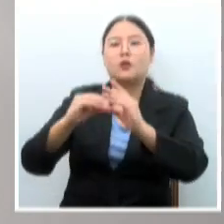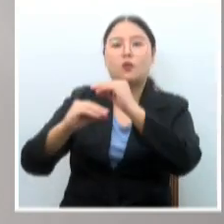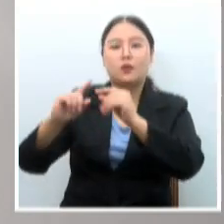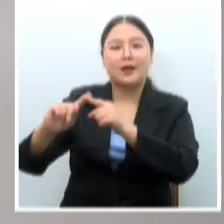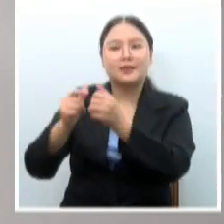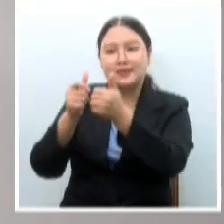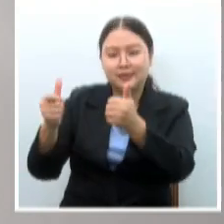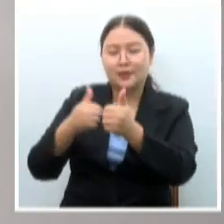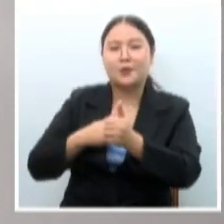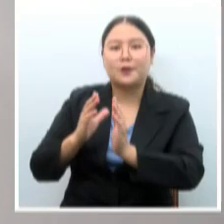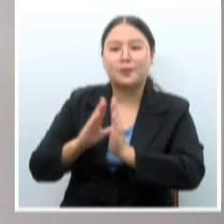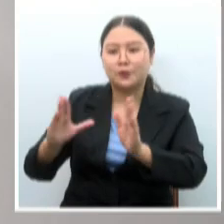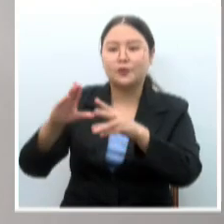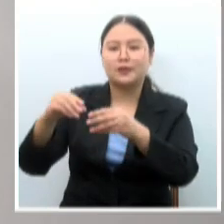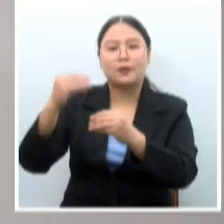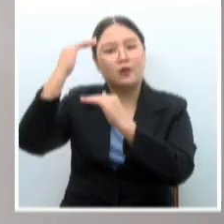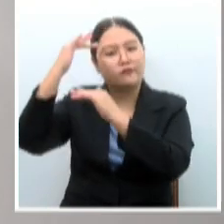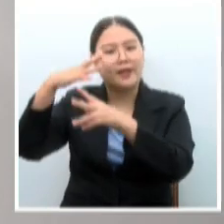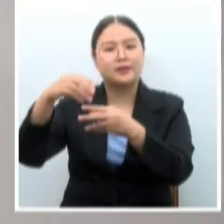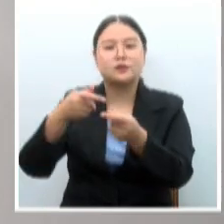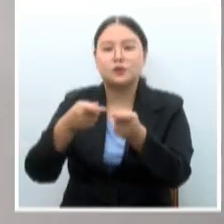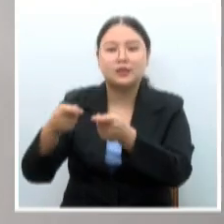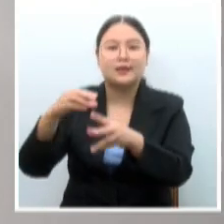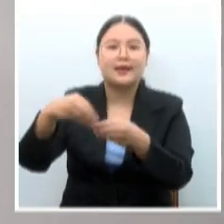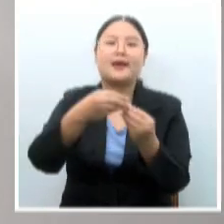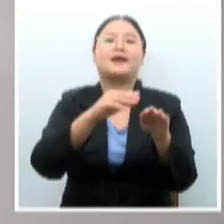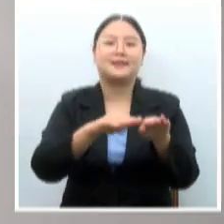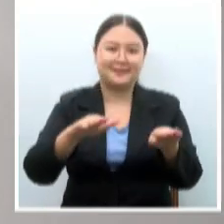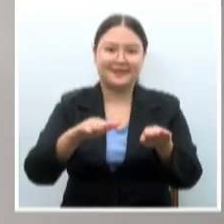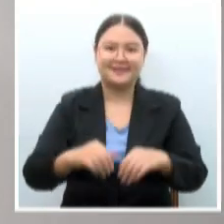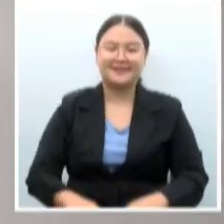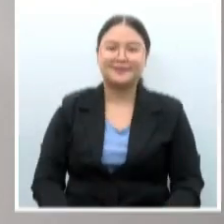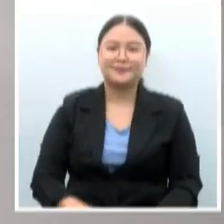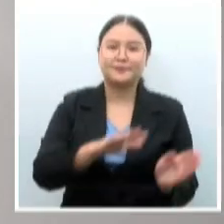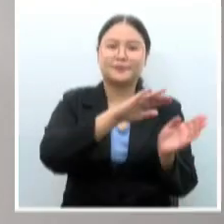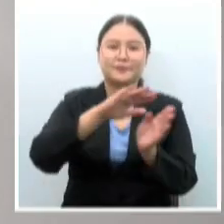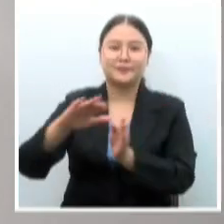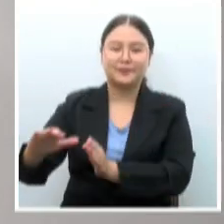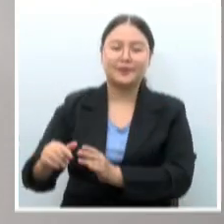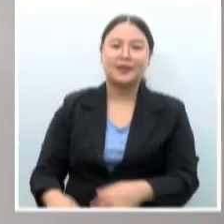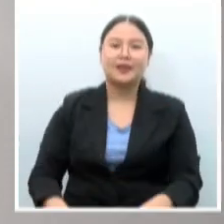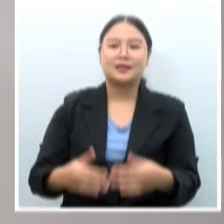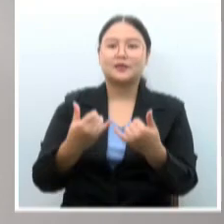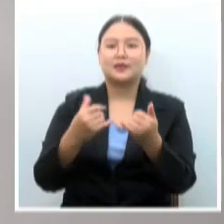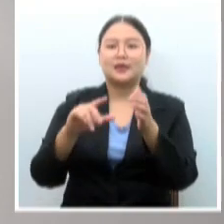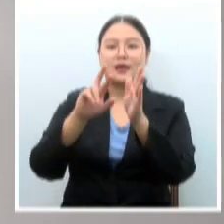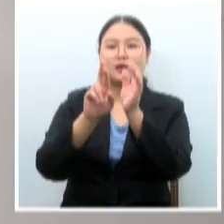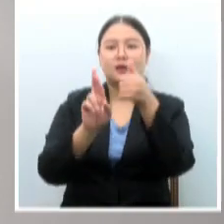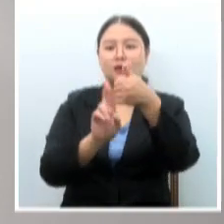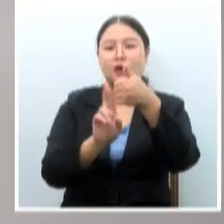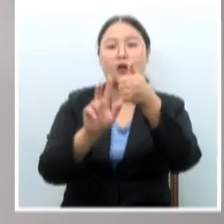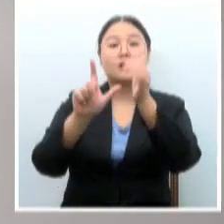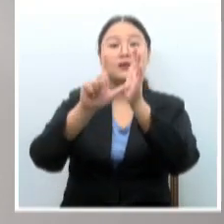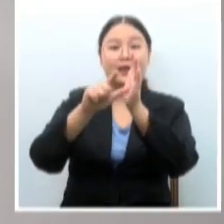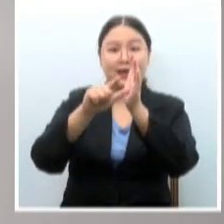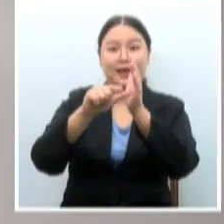ต่อนะคะสู่ความฝันให้กับเด็กๆด้วยค่ะเราไปต่อกันอีกหนึ่งเรื่องราวนะคะของท่านดร.ทีพวังคณันท่านรองเลขาธิการคณะกรรมการการศึกษาขั้นพื้นฐ